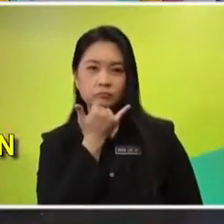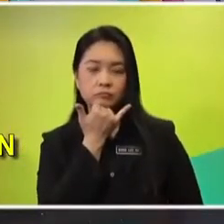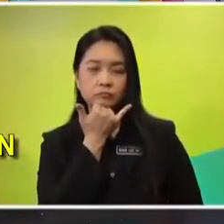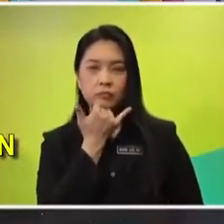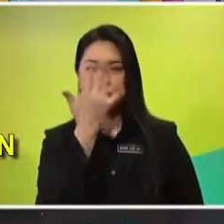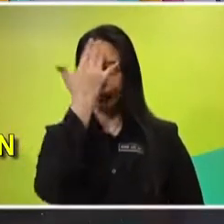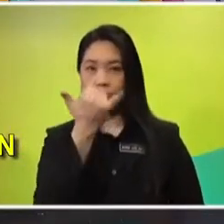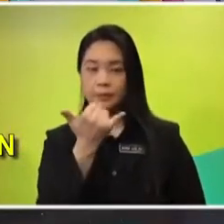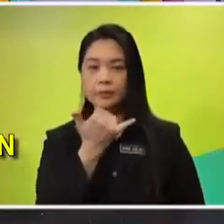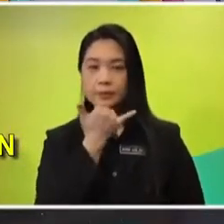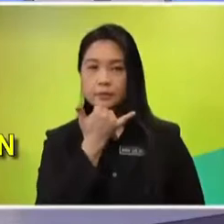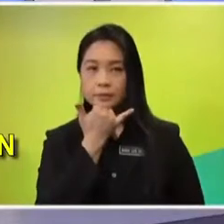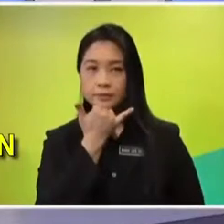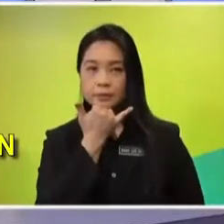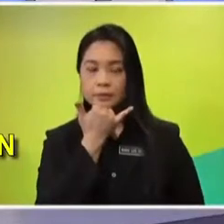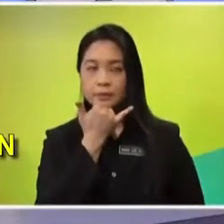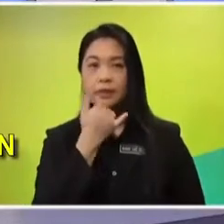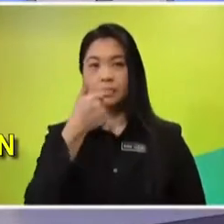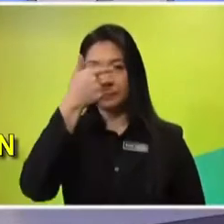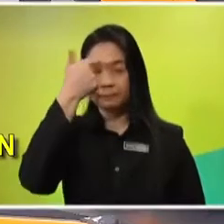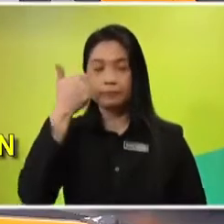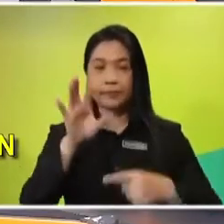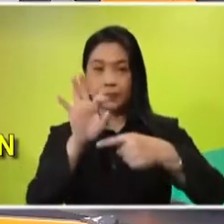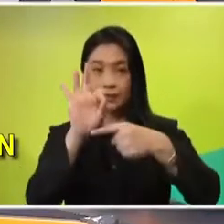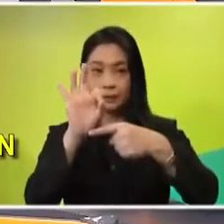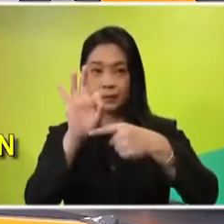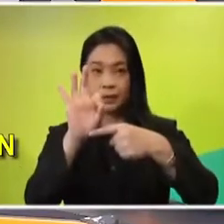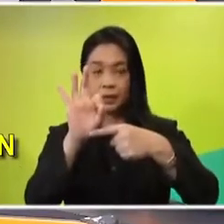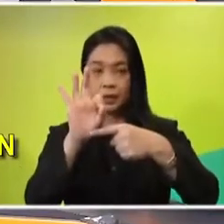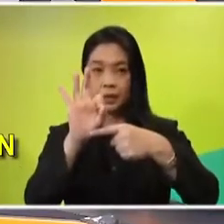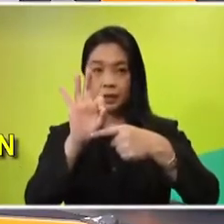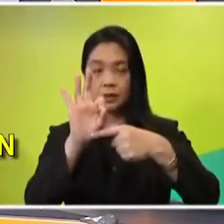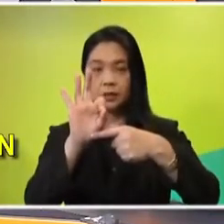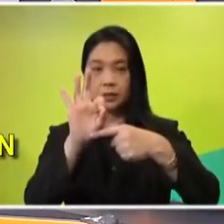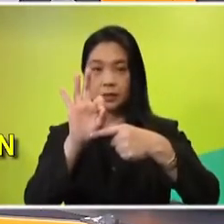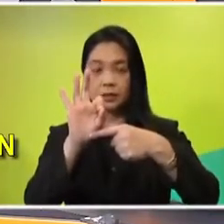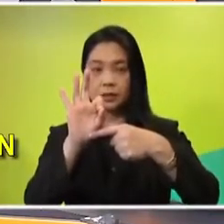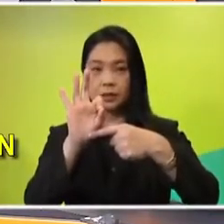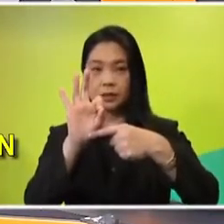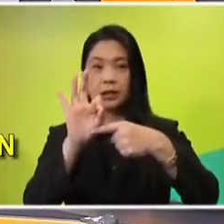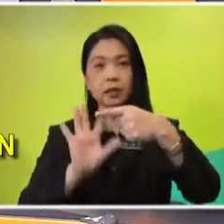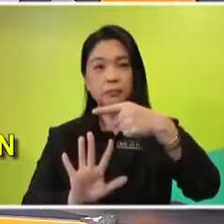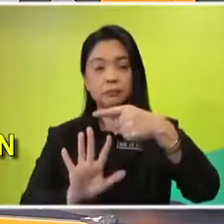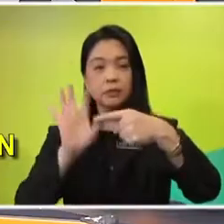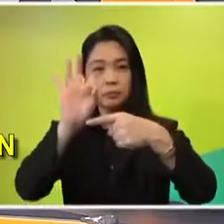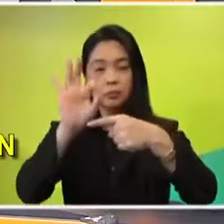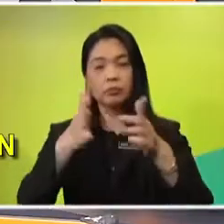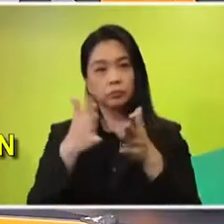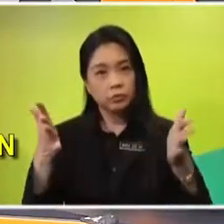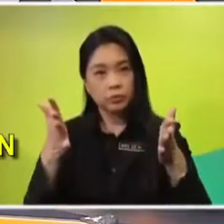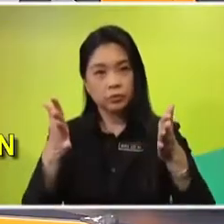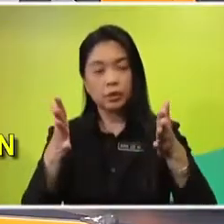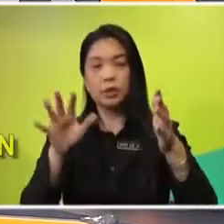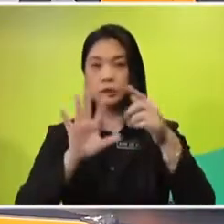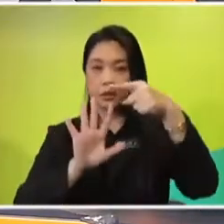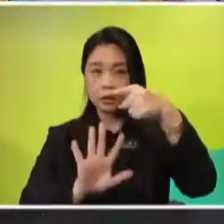Kenapa salah? Nilai 9 lebih besar daripada nilai 5. Oh. Ha,